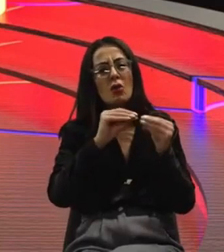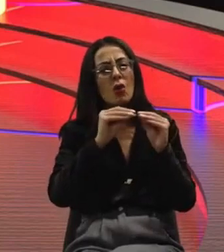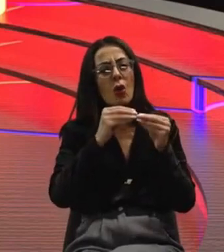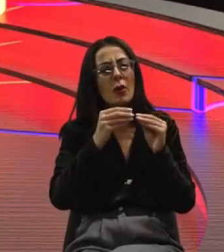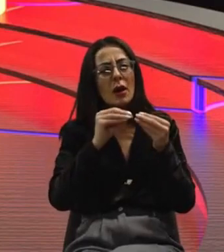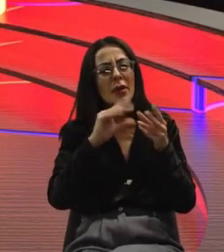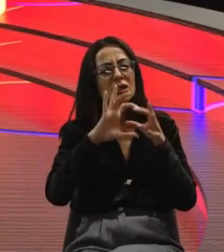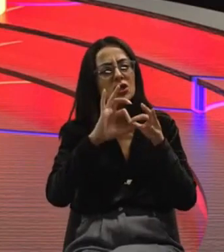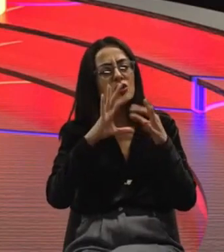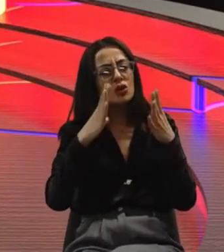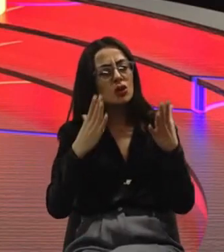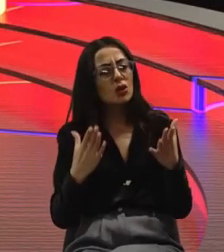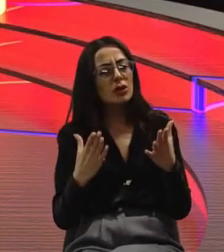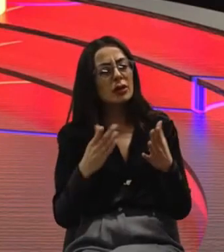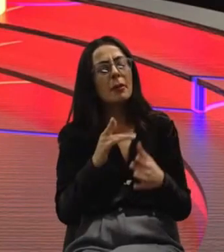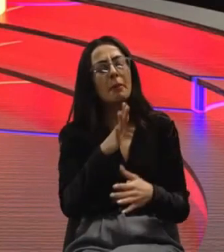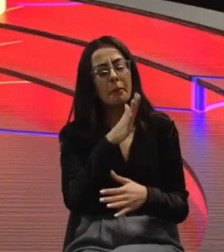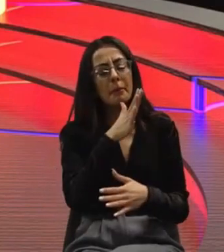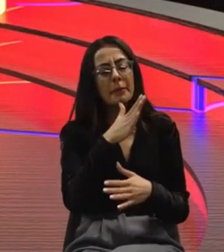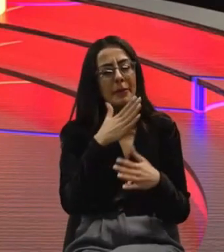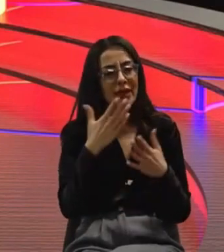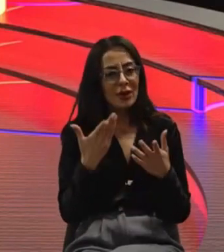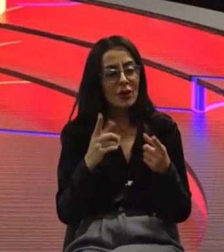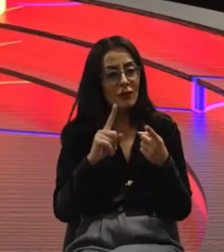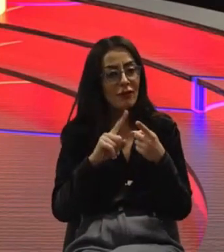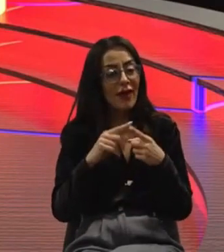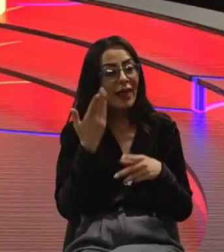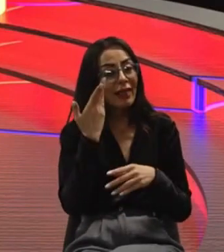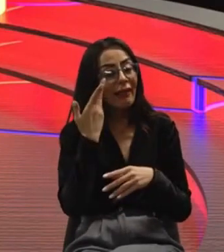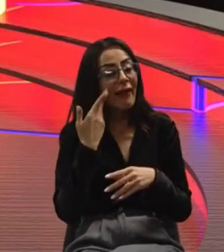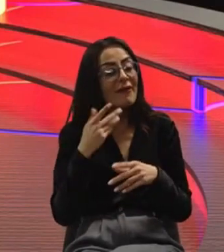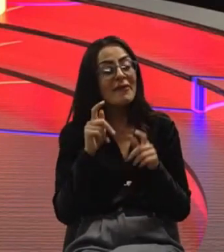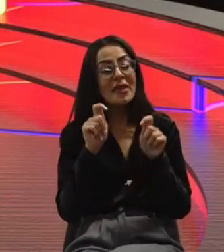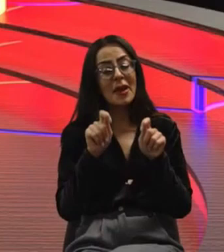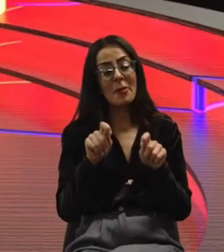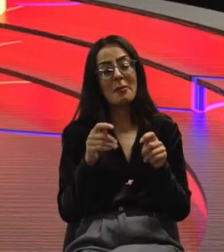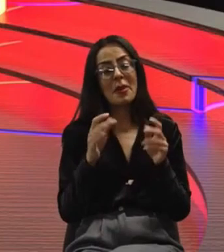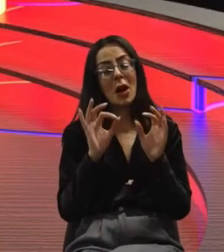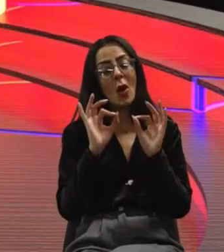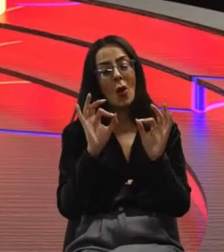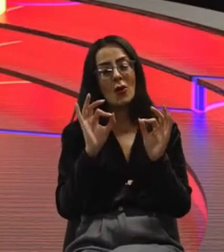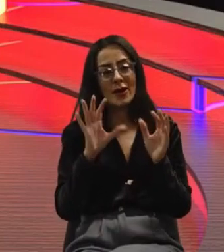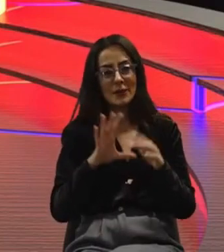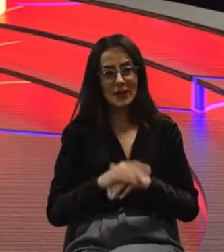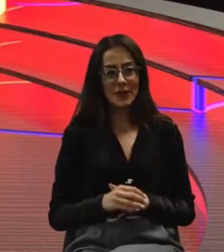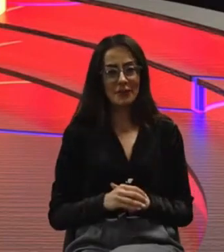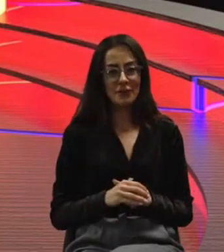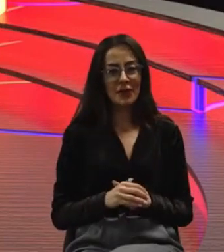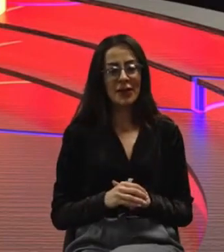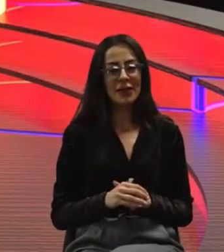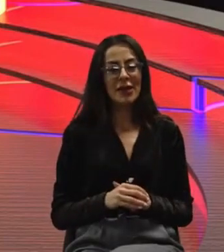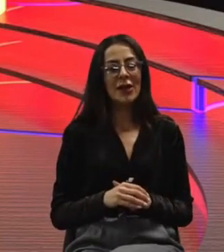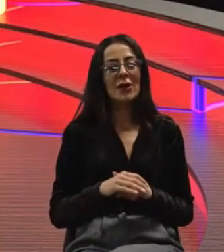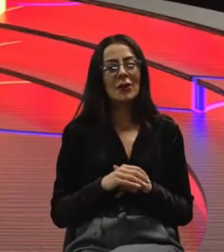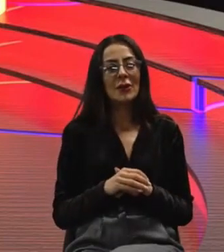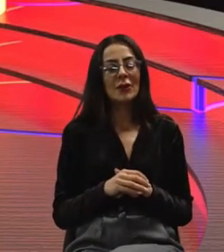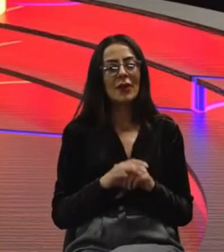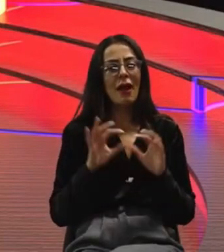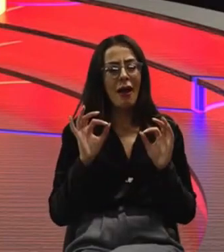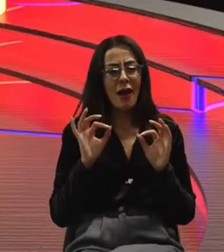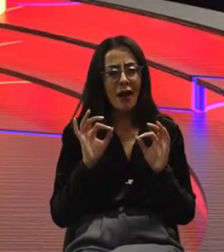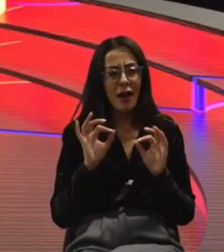eminim önemli Hamuru biraz daha keyifli yapmak sözleri kapatmadan her konuşmamda söylediğim